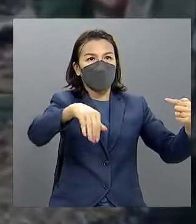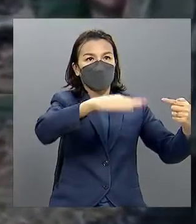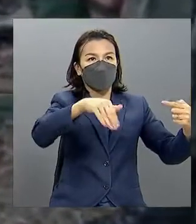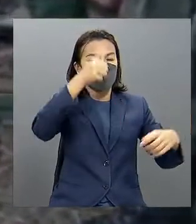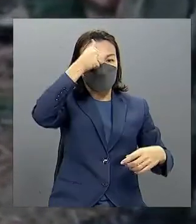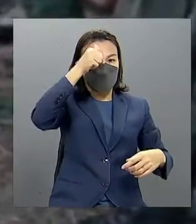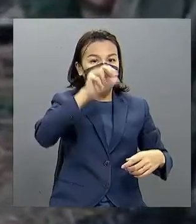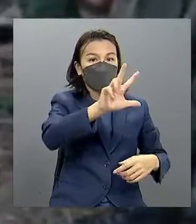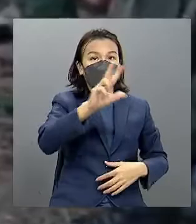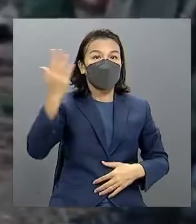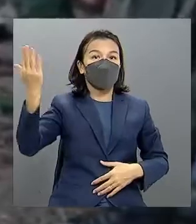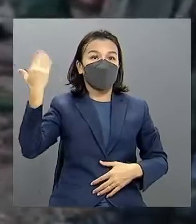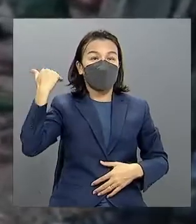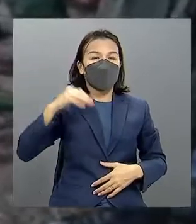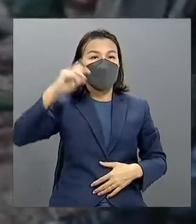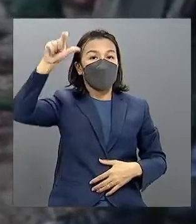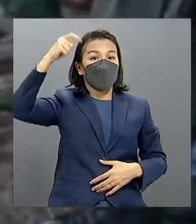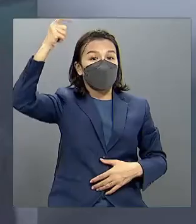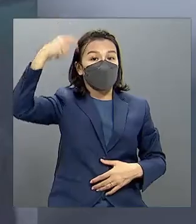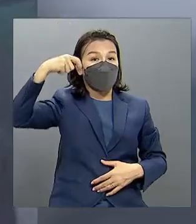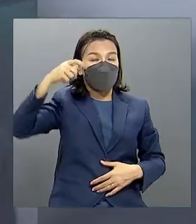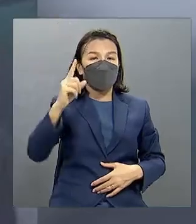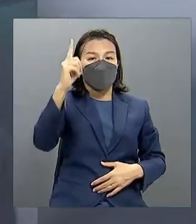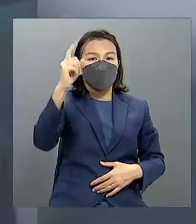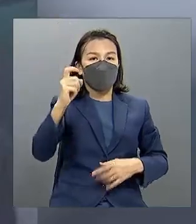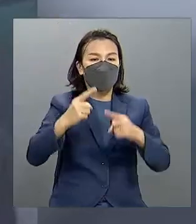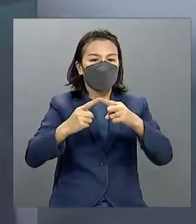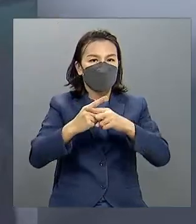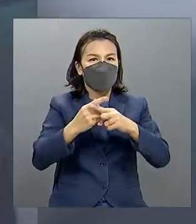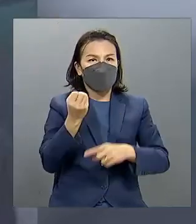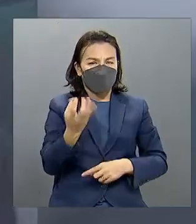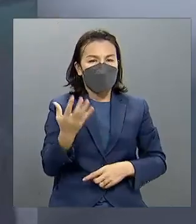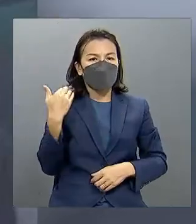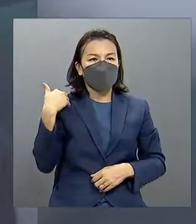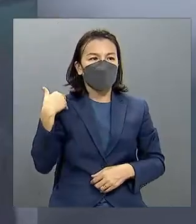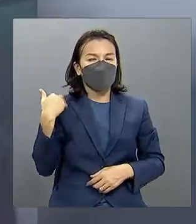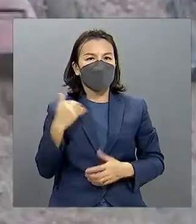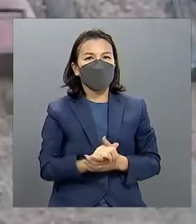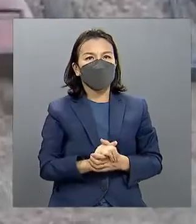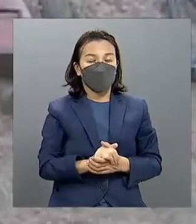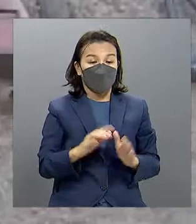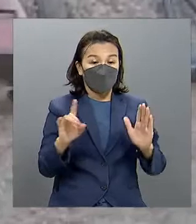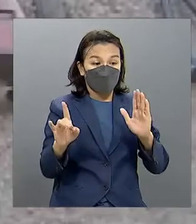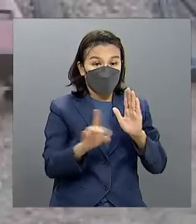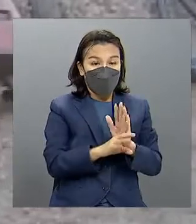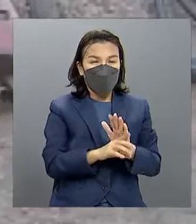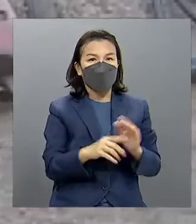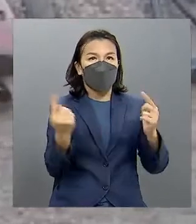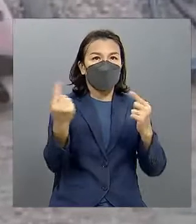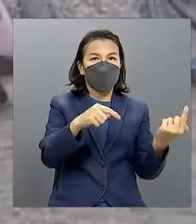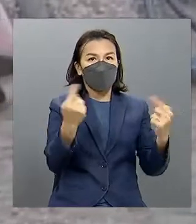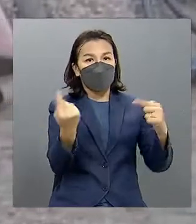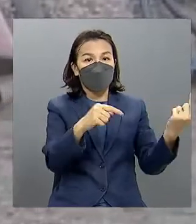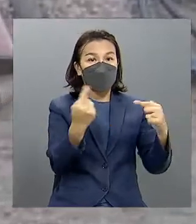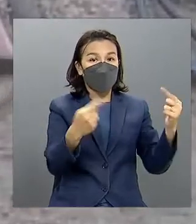ทหารเรียนมาเสียชีวิตและได้รับบาดเจ็บเป็นจำนวนมากครับล่าสุดนะครับยังคงมีการสู้รบกันอยู่บริเวณตรงข้ามบ้านดอน